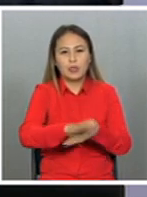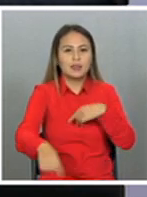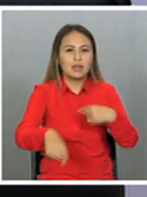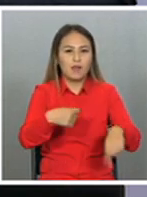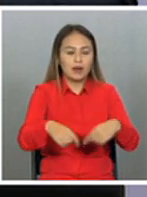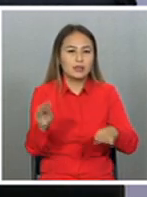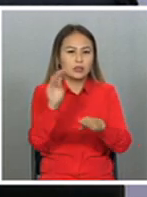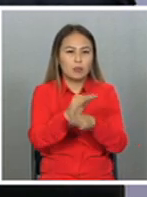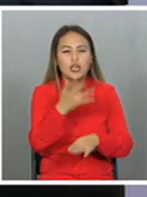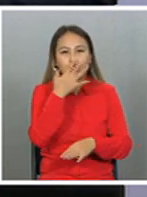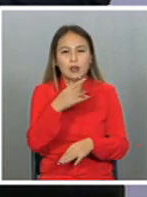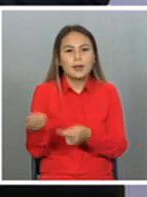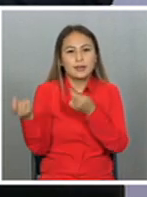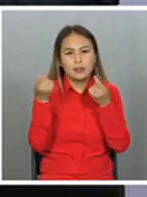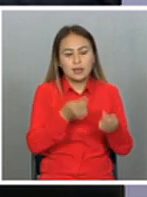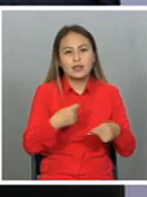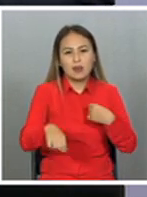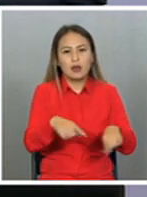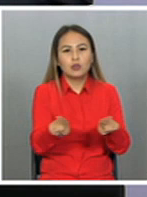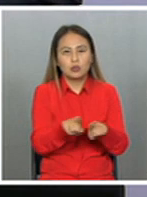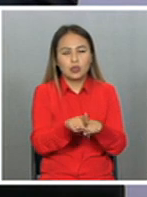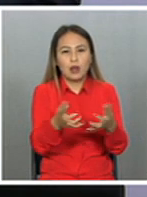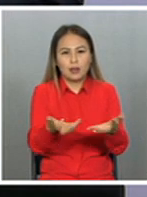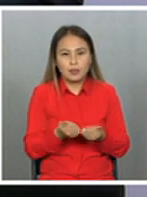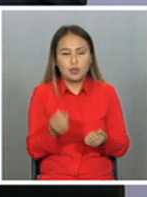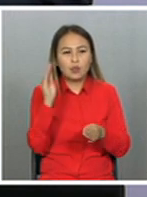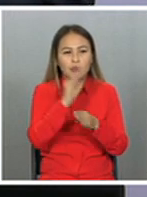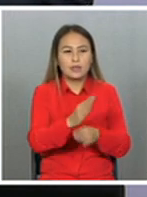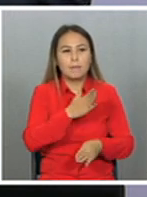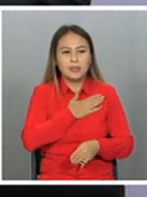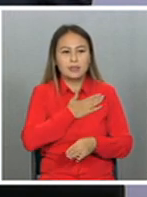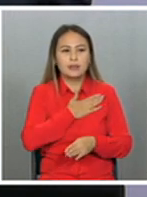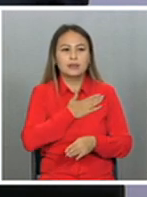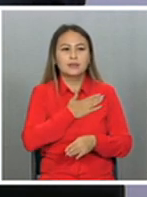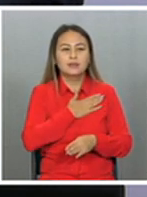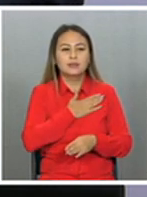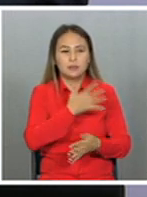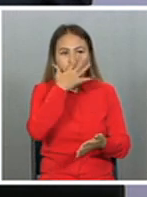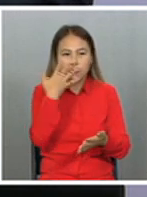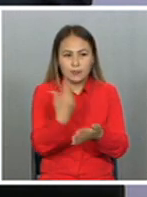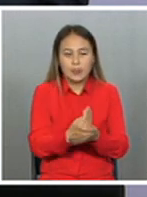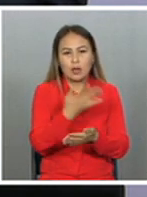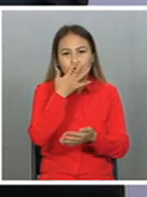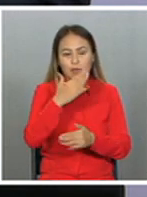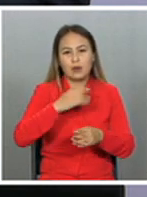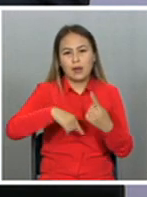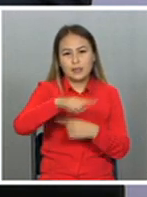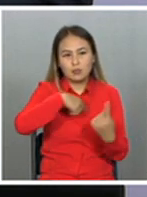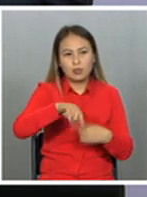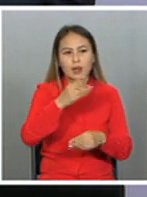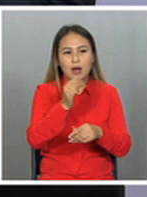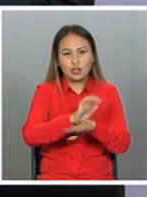емес, сонымен қоса шетелден келген тауарларды да тұтынамыз. Яғни бұл біздің өзіміздің ұлттық кәсіпорыннан өндірілген